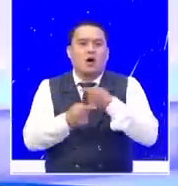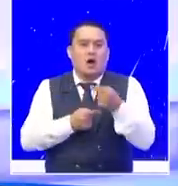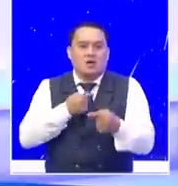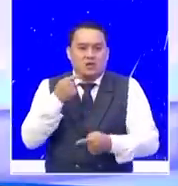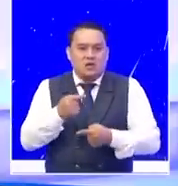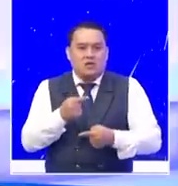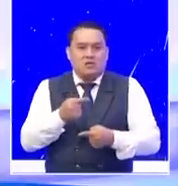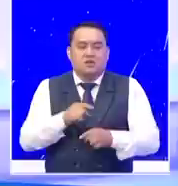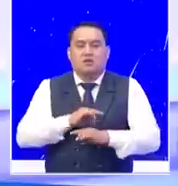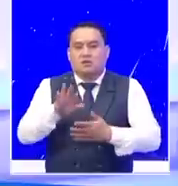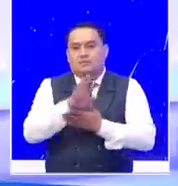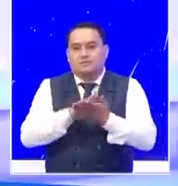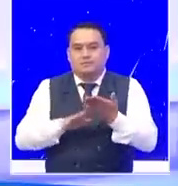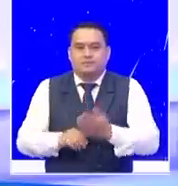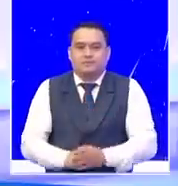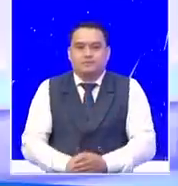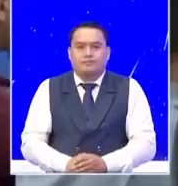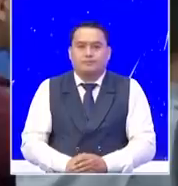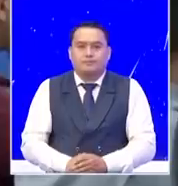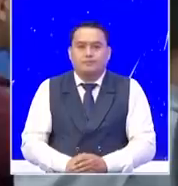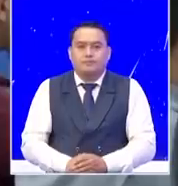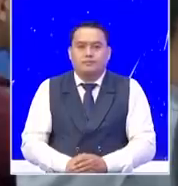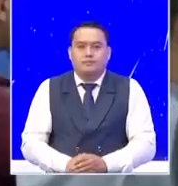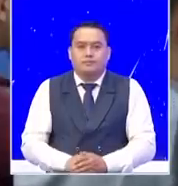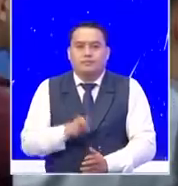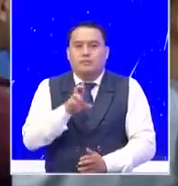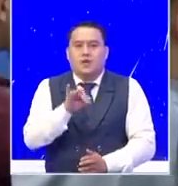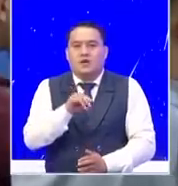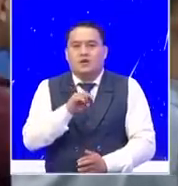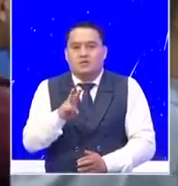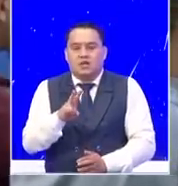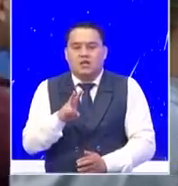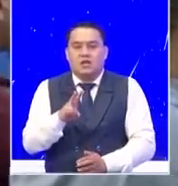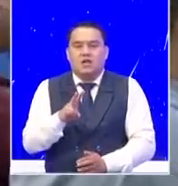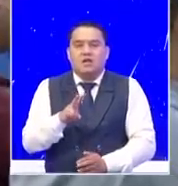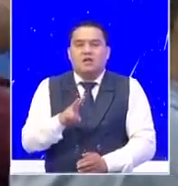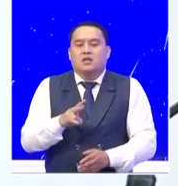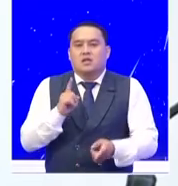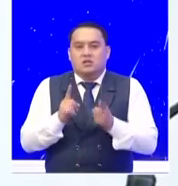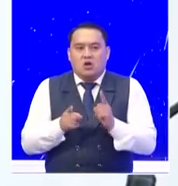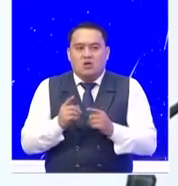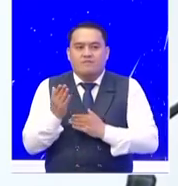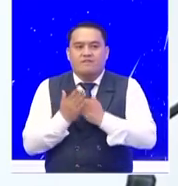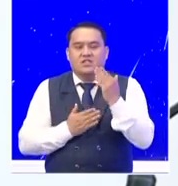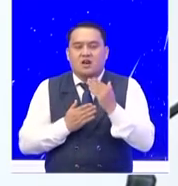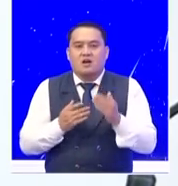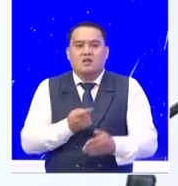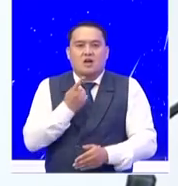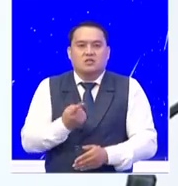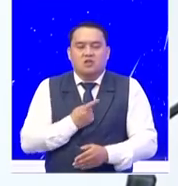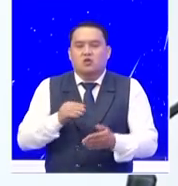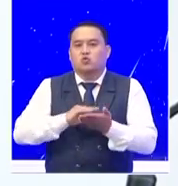страны, в нашем следующем материале. Бейсен Куранбек – олицетворение экстраординарного и высококлассного